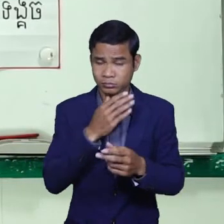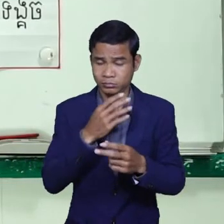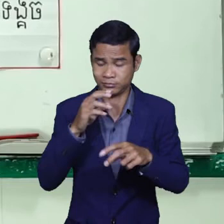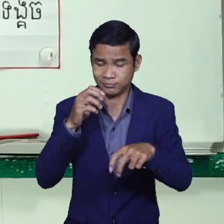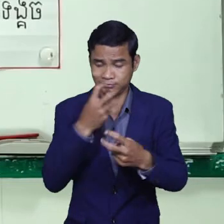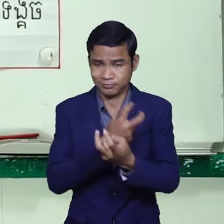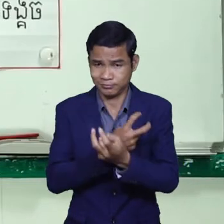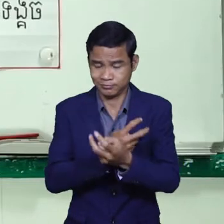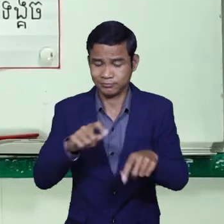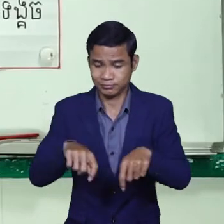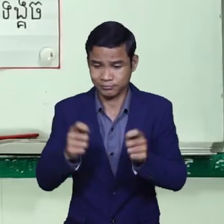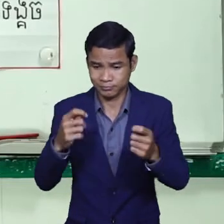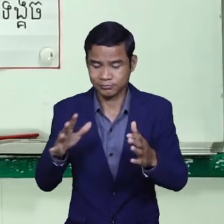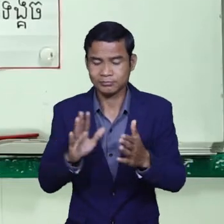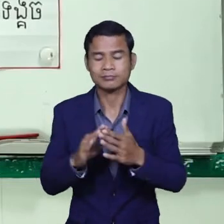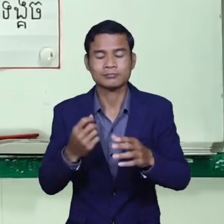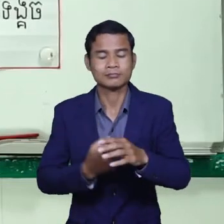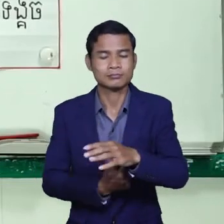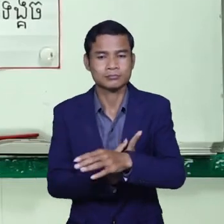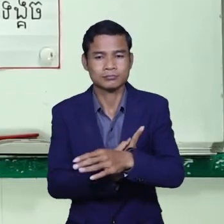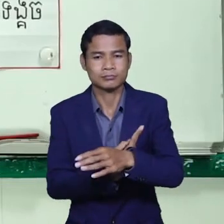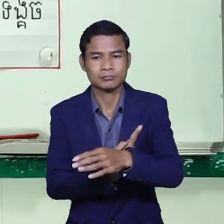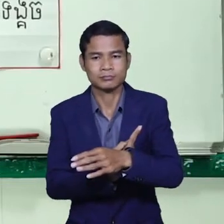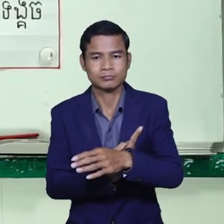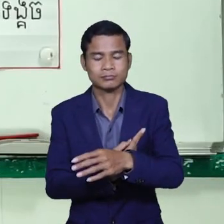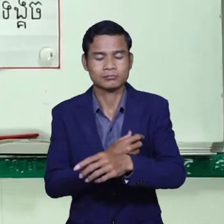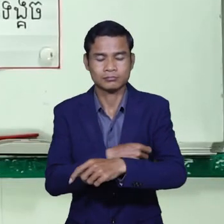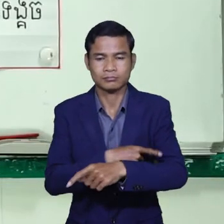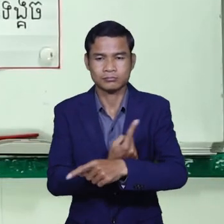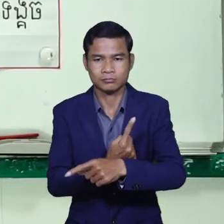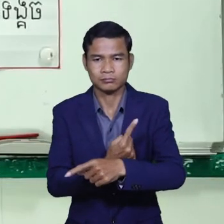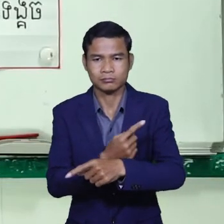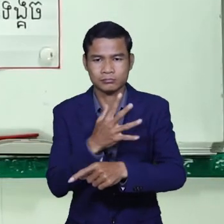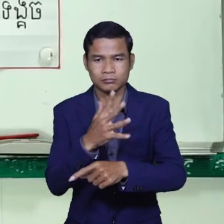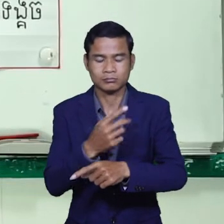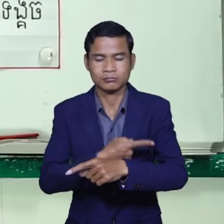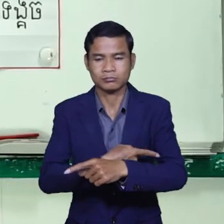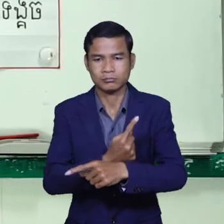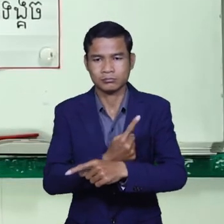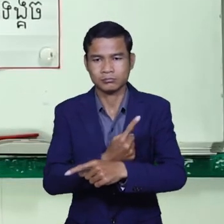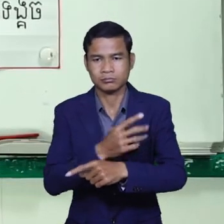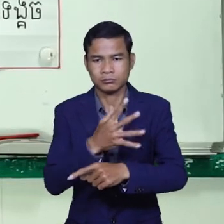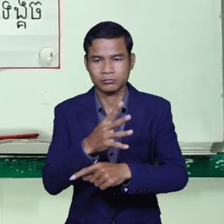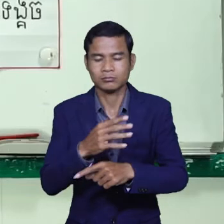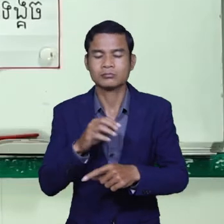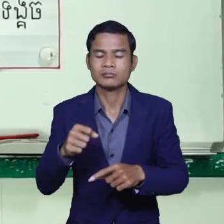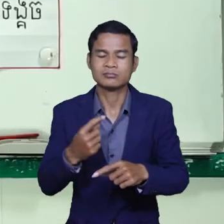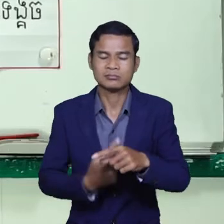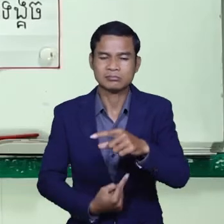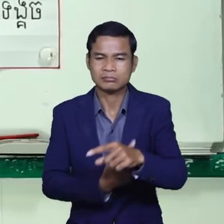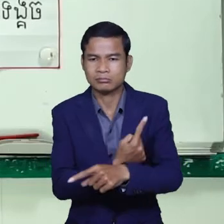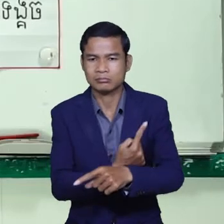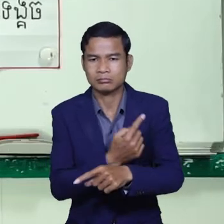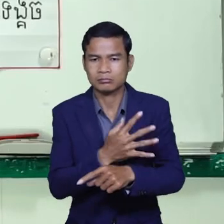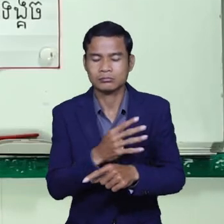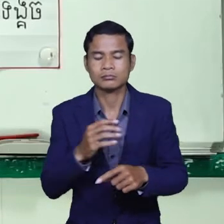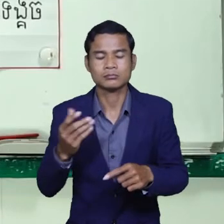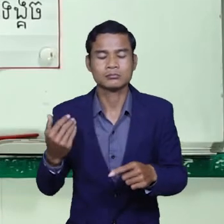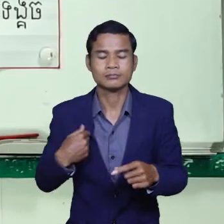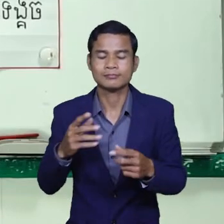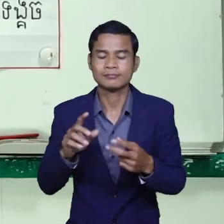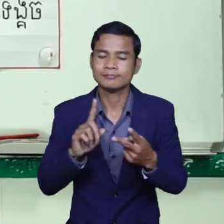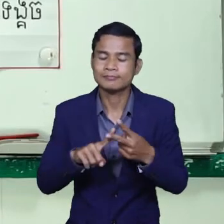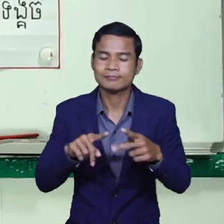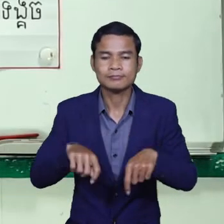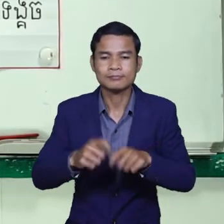hời con tay bị ấp man tơ tùm lù chà máy chà rưỡi co sạch đóm rồi bao nhiêu tiền là cần đấy chà hãy cho bầm nạc cho ăn mùi tiết